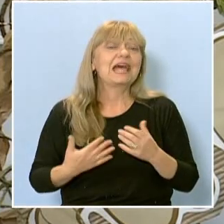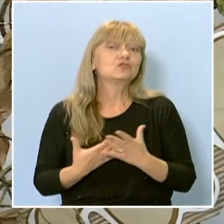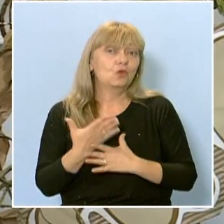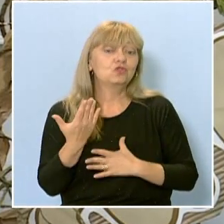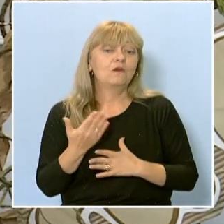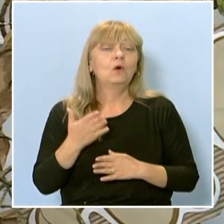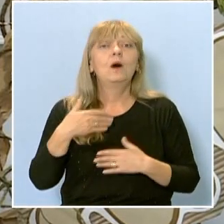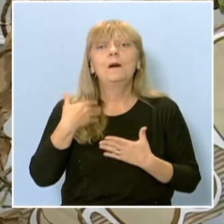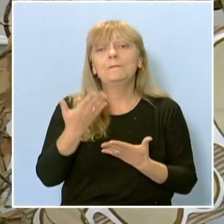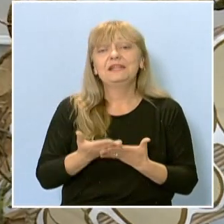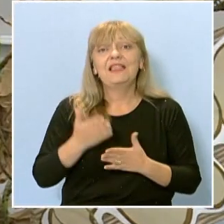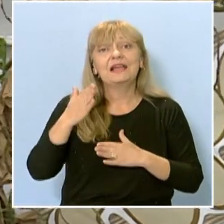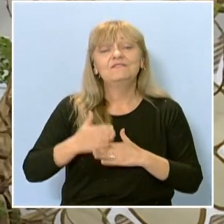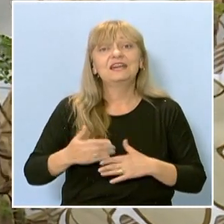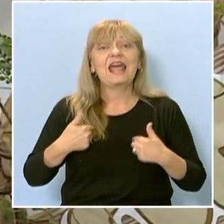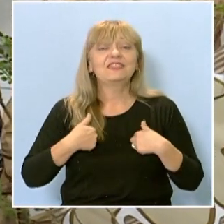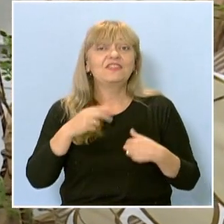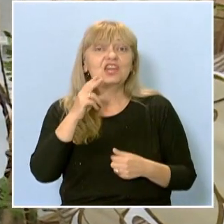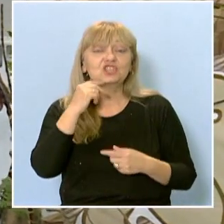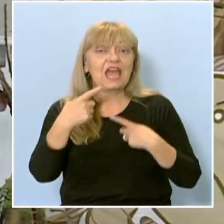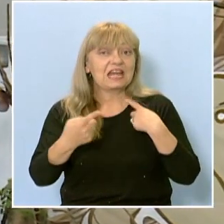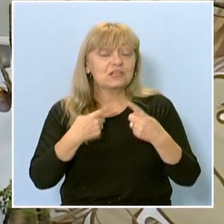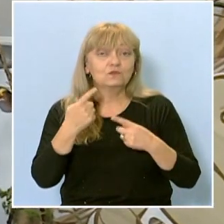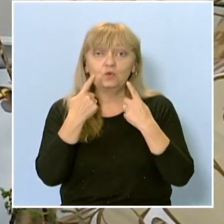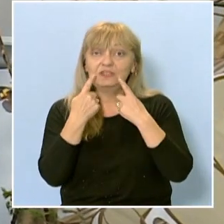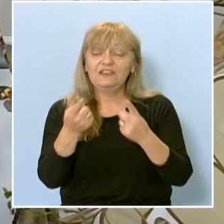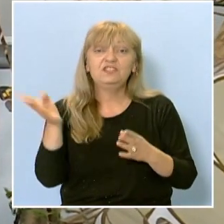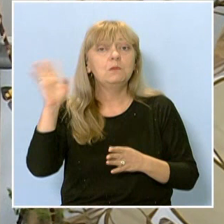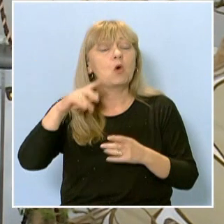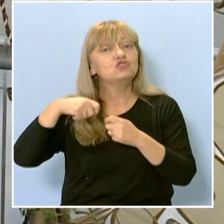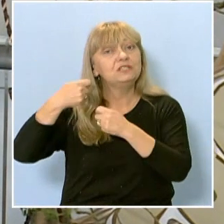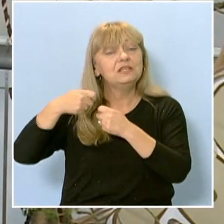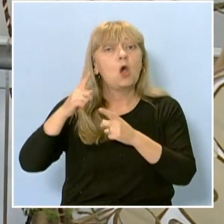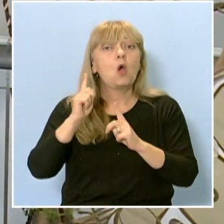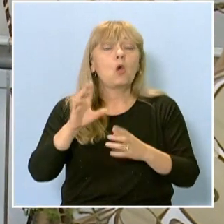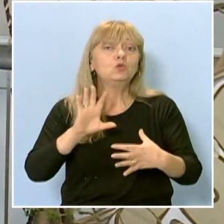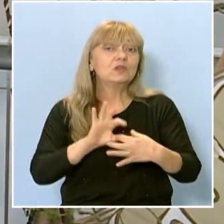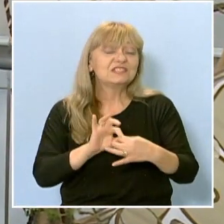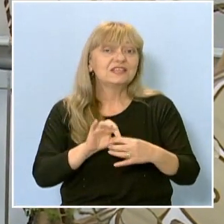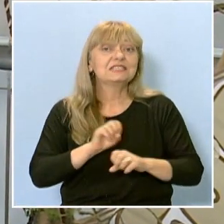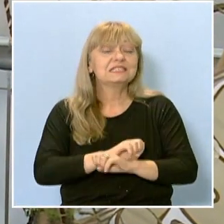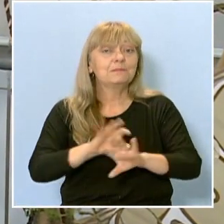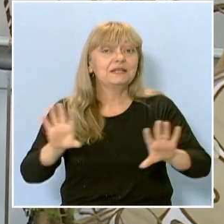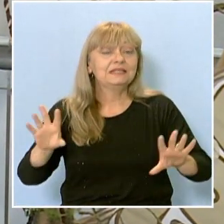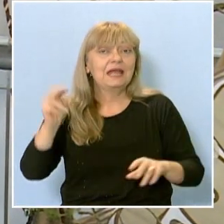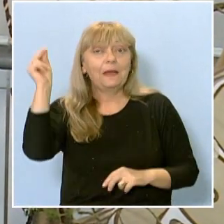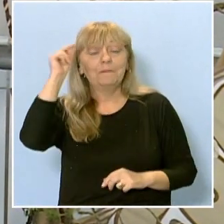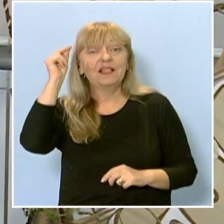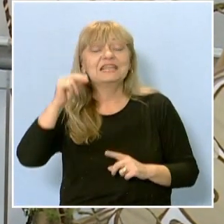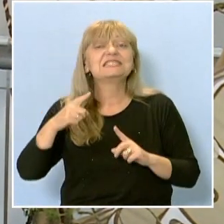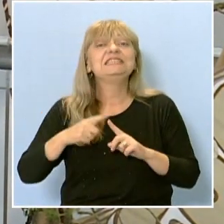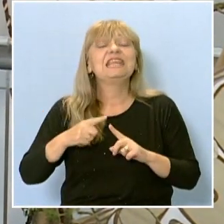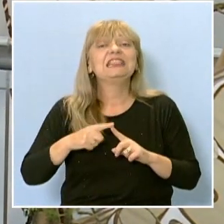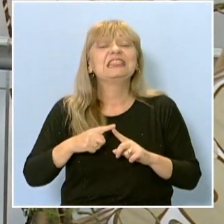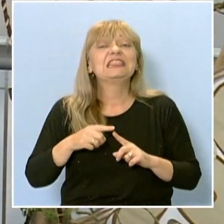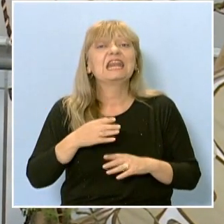Предлагам в края на нашия разговор да видим още един репортаж, който е свързан с предаването на българските традиции в